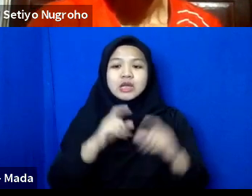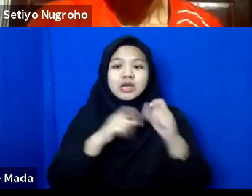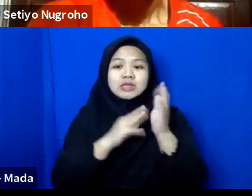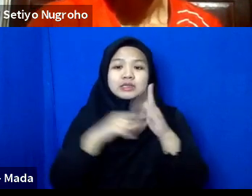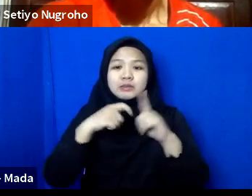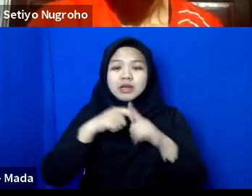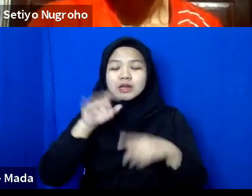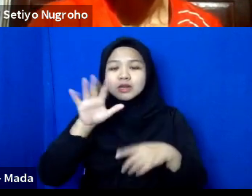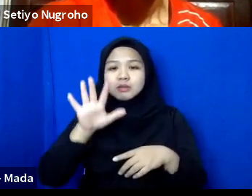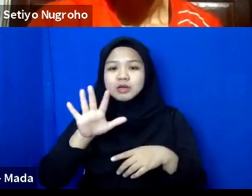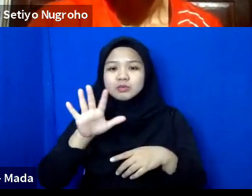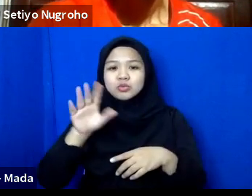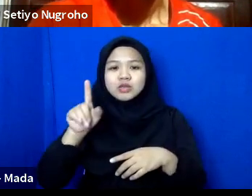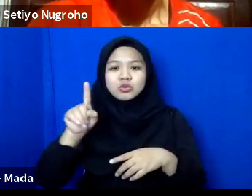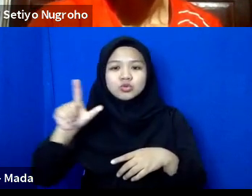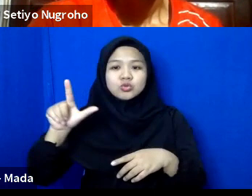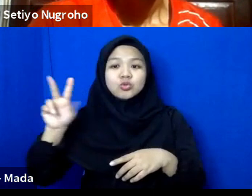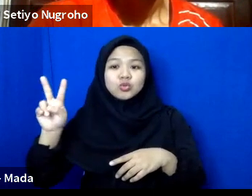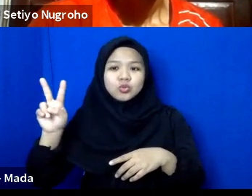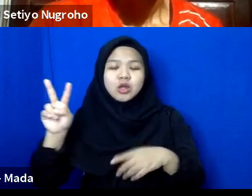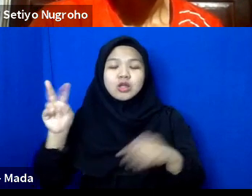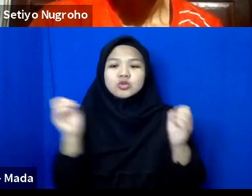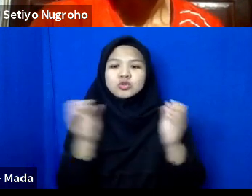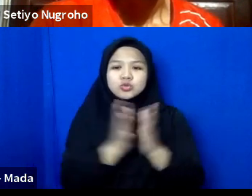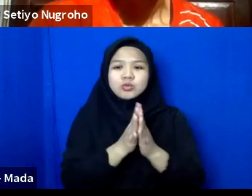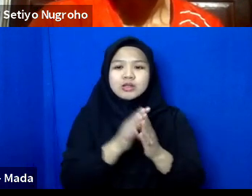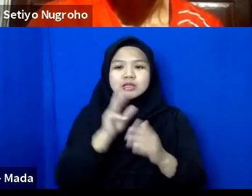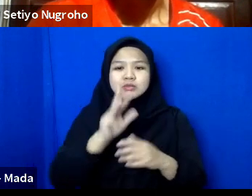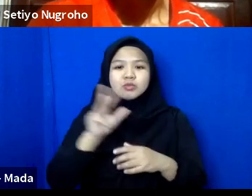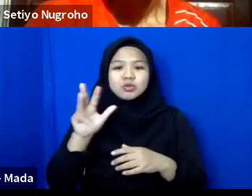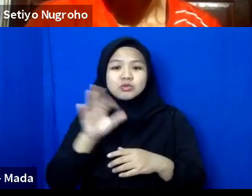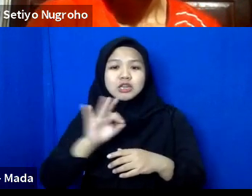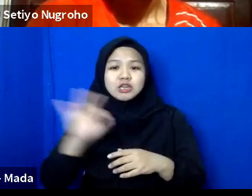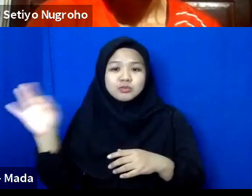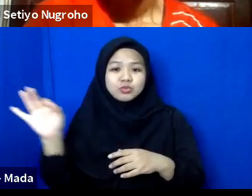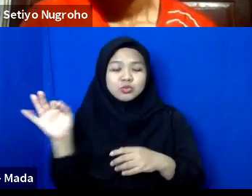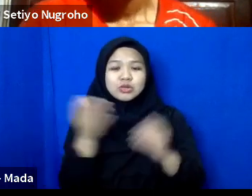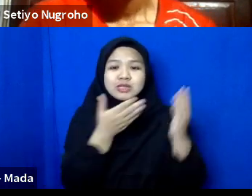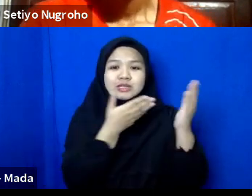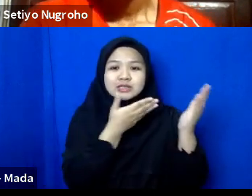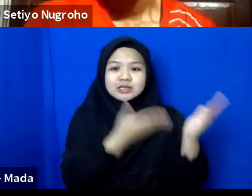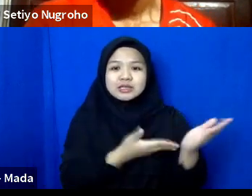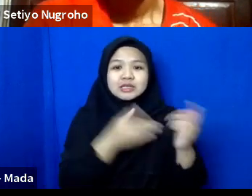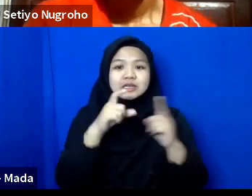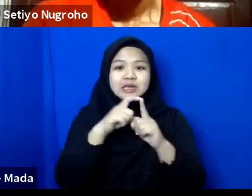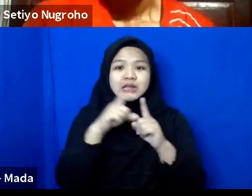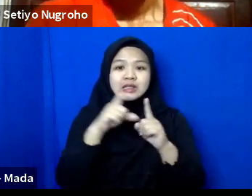SMK 5.172 jumlahnya 99000 ini data-data